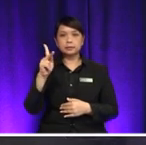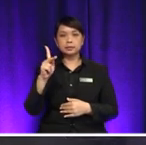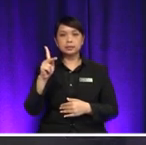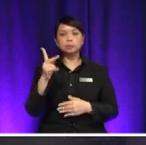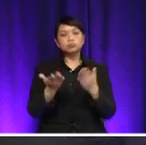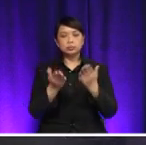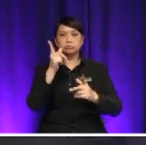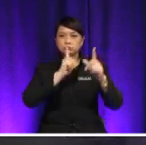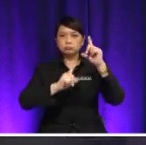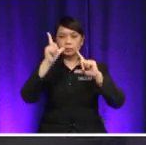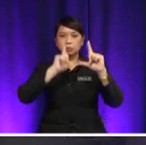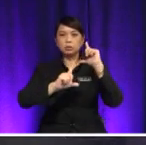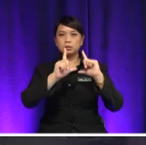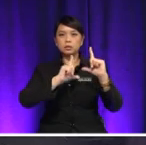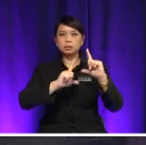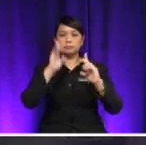Malaysia